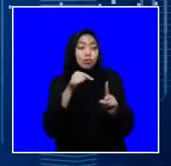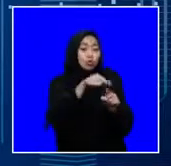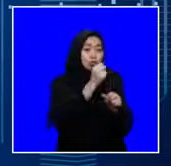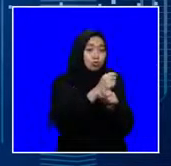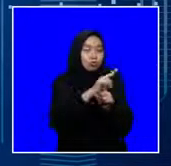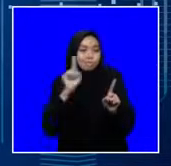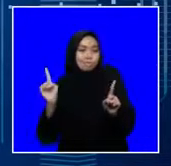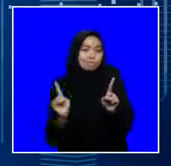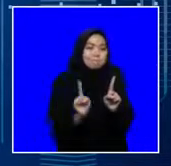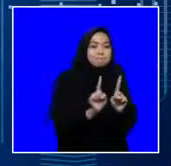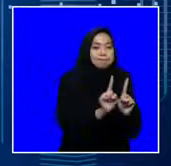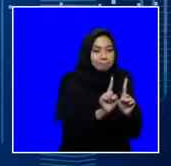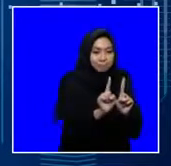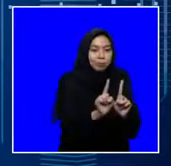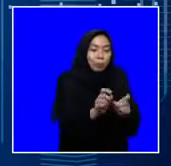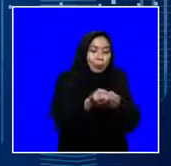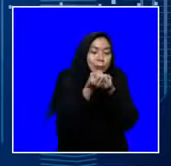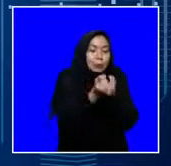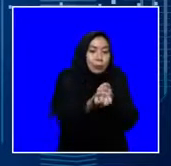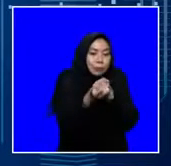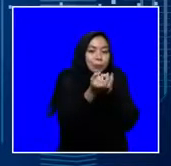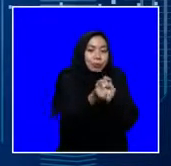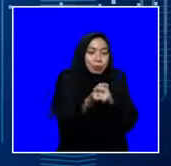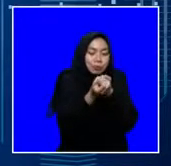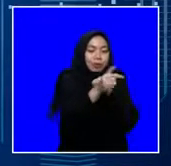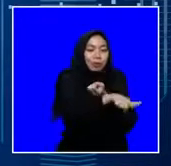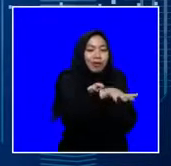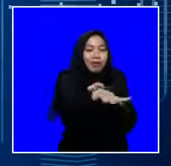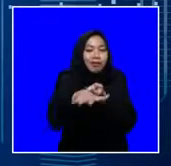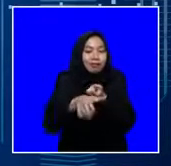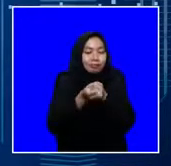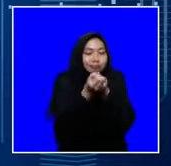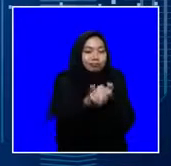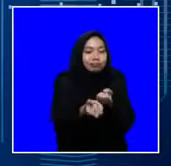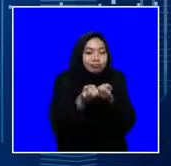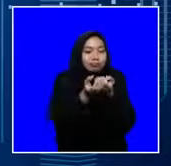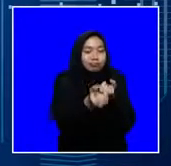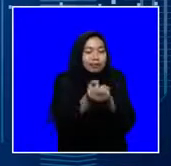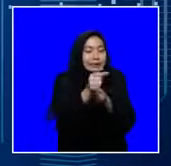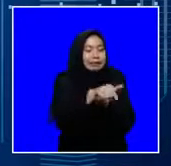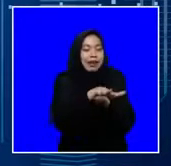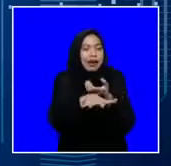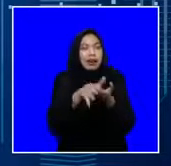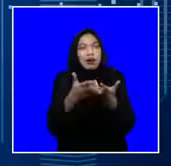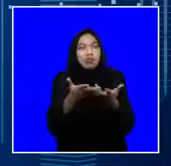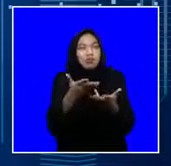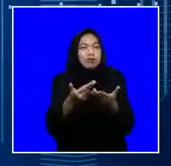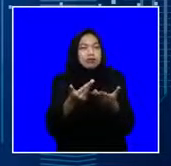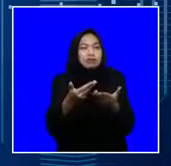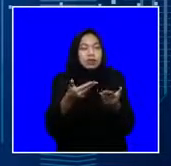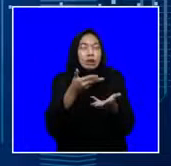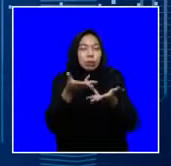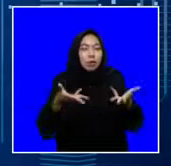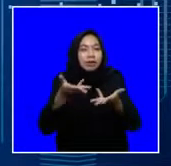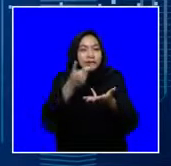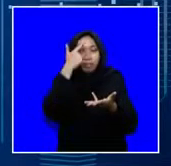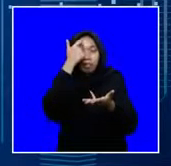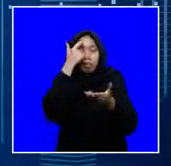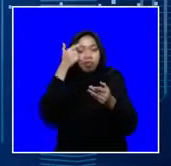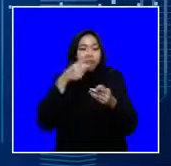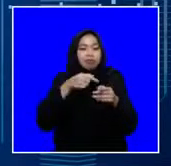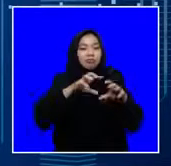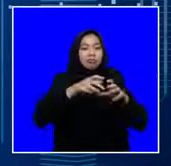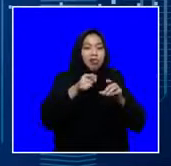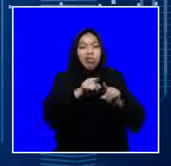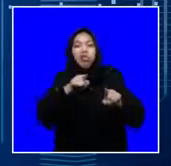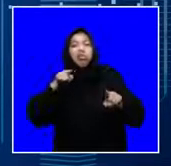untuk memberikan berbagai macam bimbingan kepada anak-anak, terutama bagi anak-anak yang mungkin lebih tertinggal dari rekan-rekan